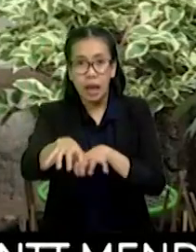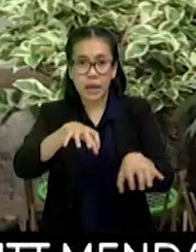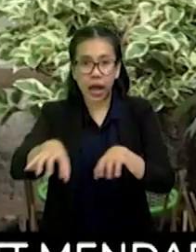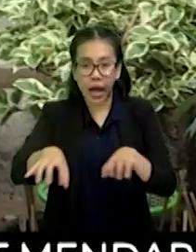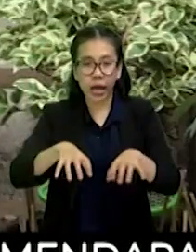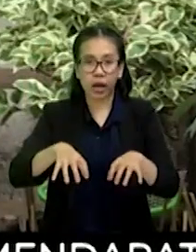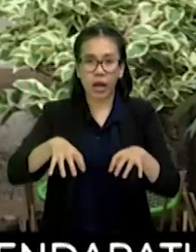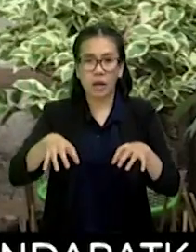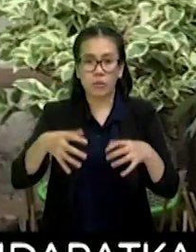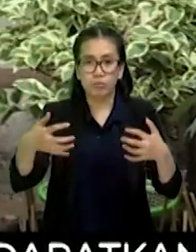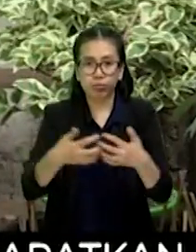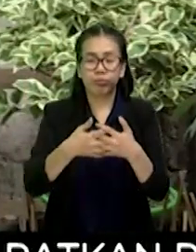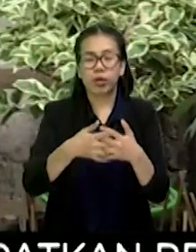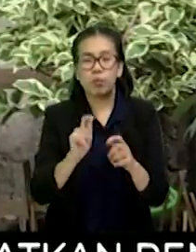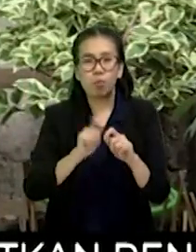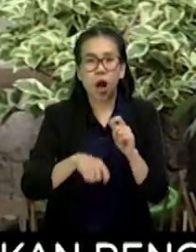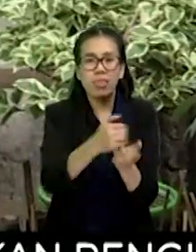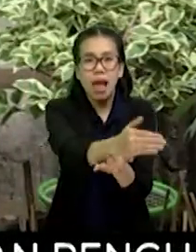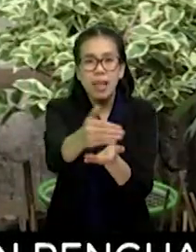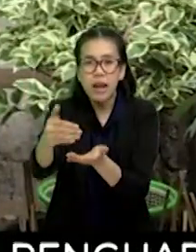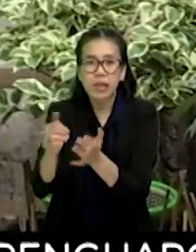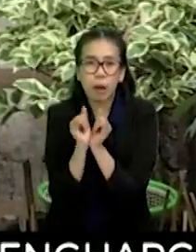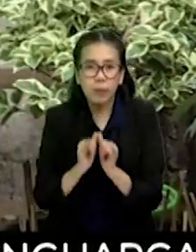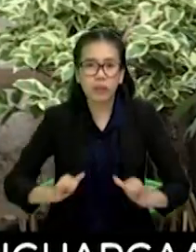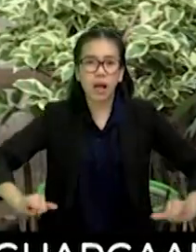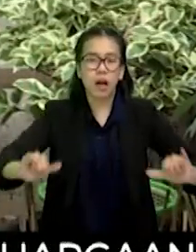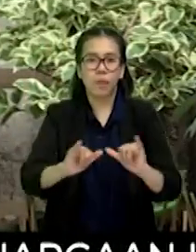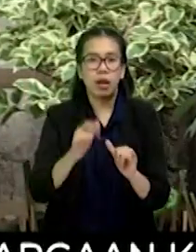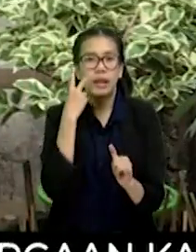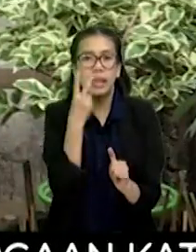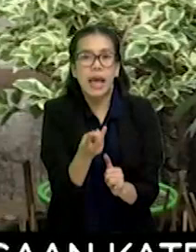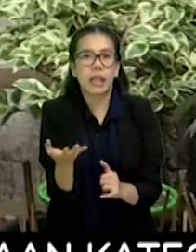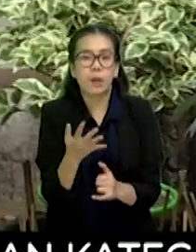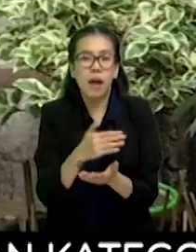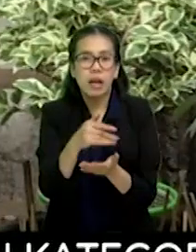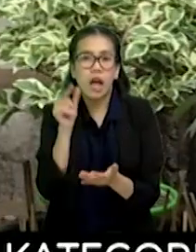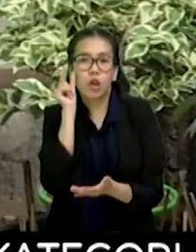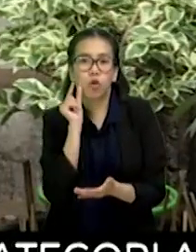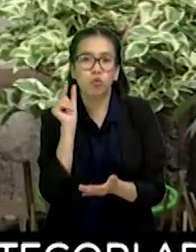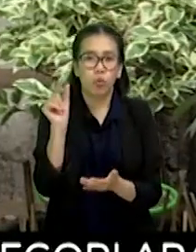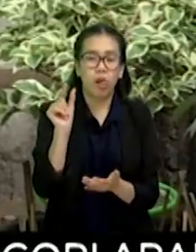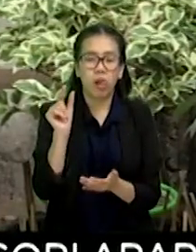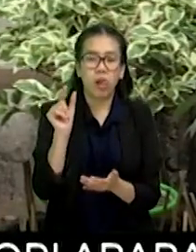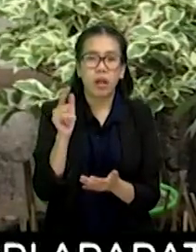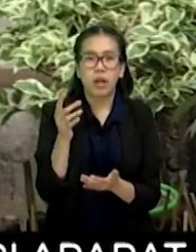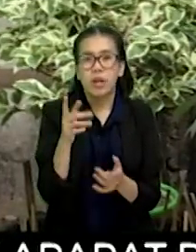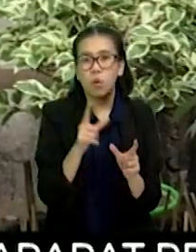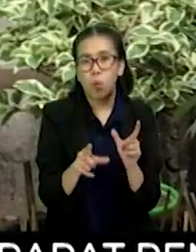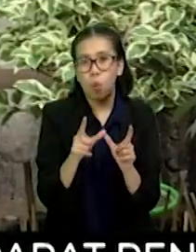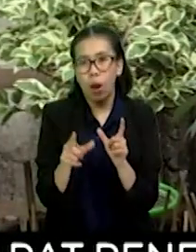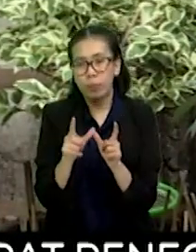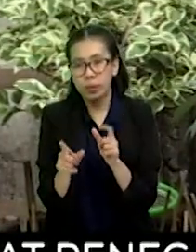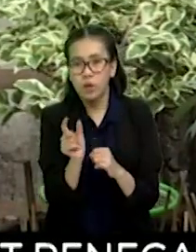perbaikan data secara berkala perbaikan data merujuk pada data usulan dari pemerintah daerah situs usul